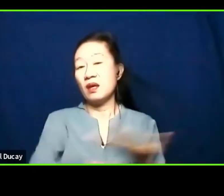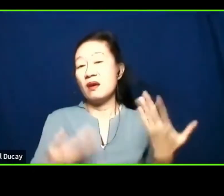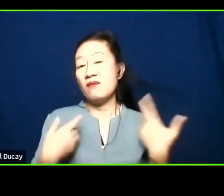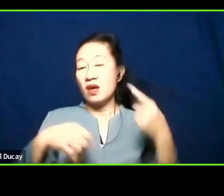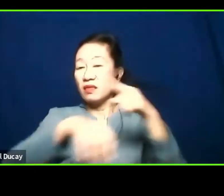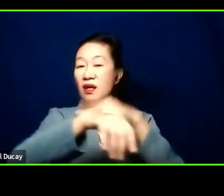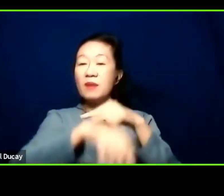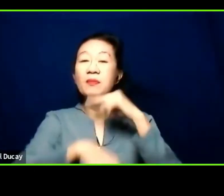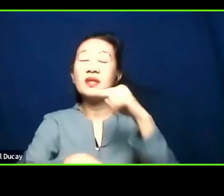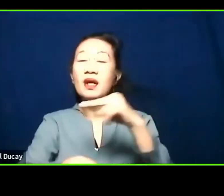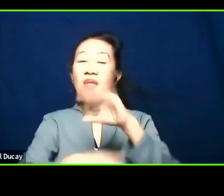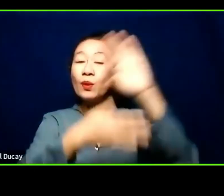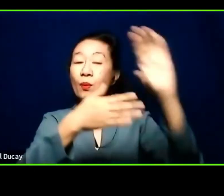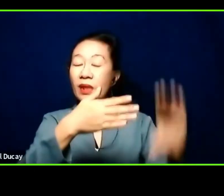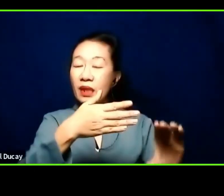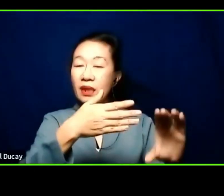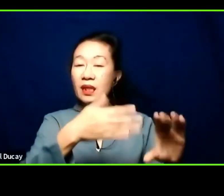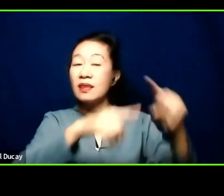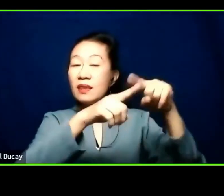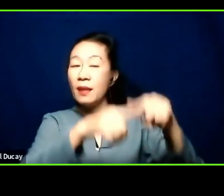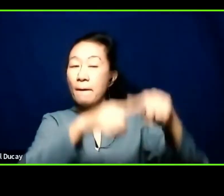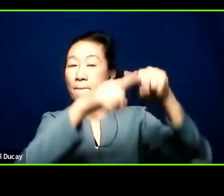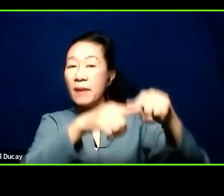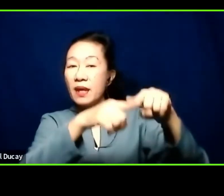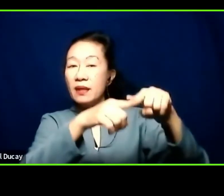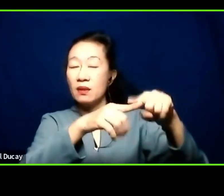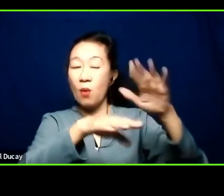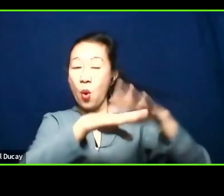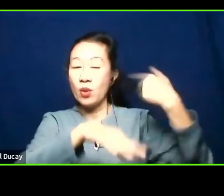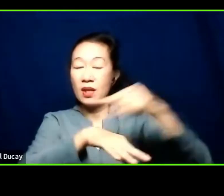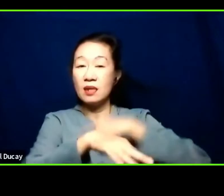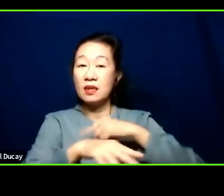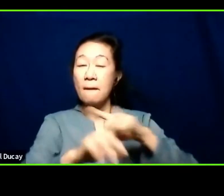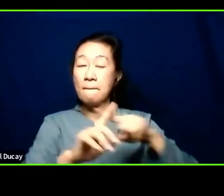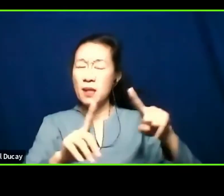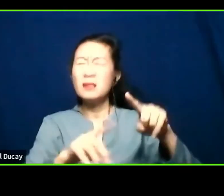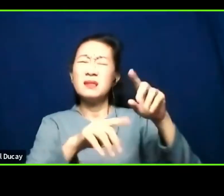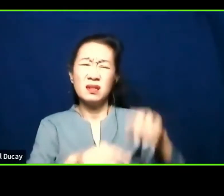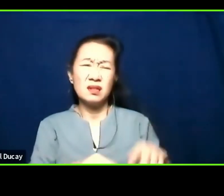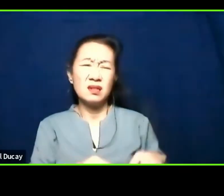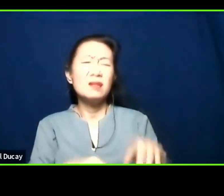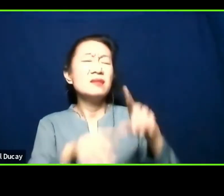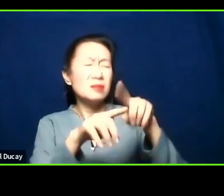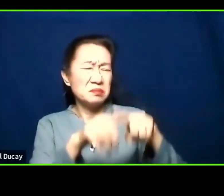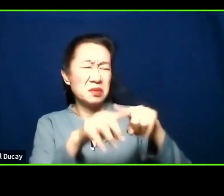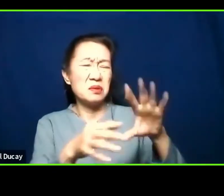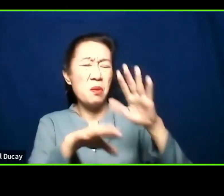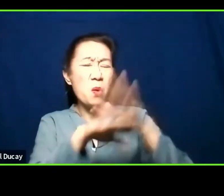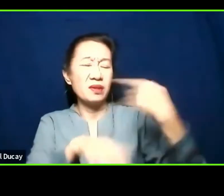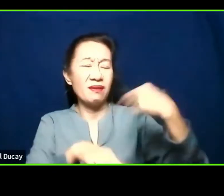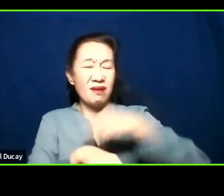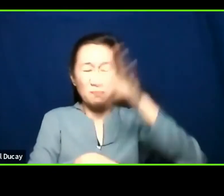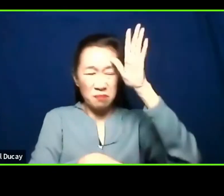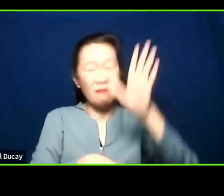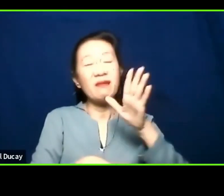hindi sila completely nakadepende sa atin. Pero nasa atin ding mga magulang kasi yun, kung paano